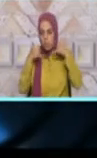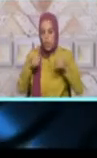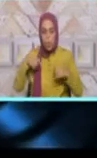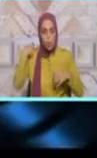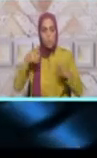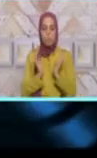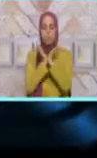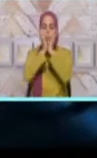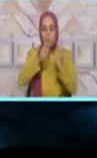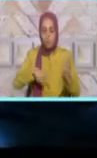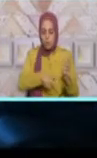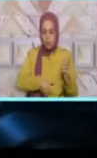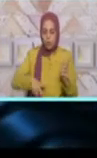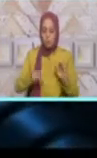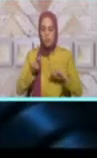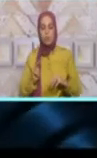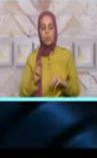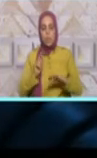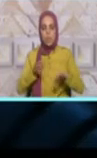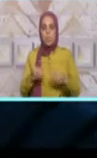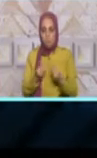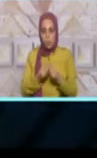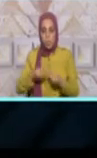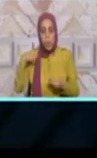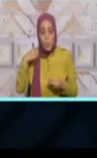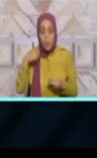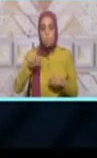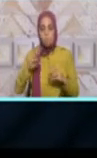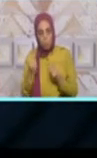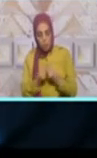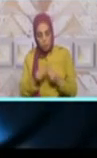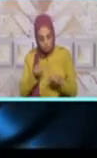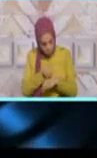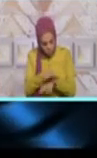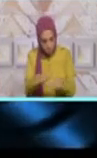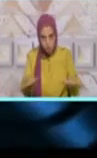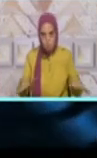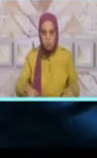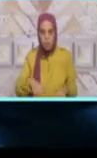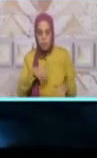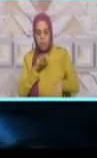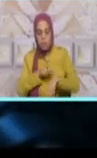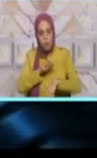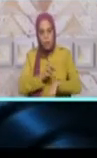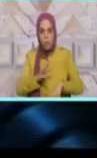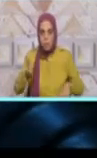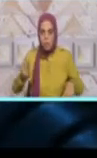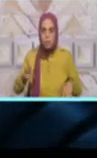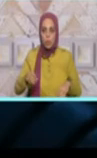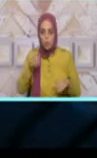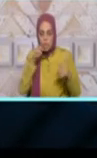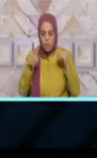اللي هو 16439 ومنظومه الشكاوى السكانيه الموحده، وما يتم نشره طبعا عن طريق السوشيال ميديا او